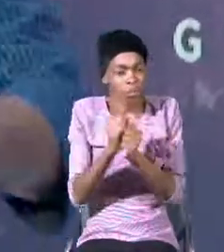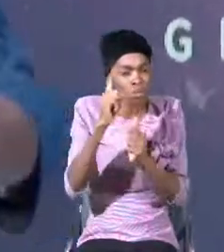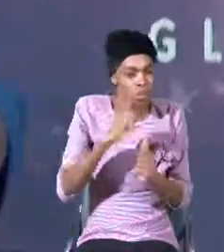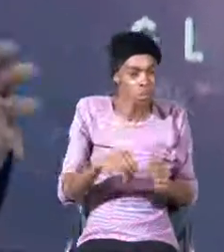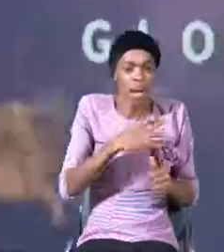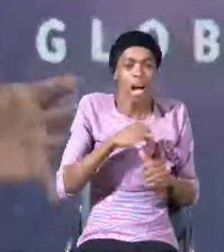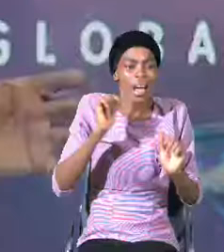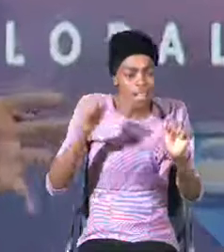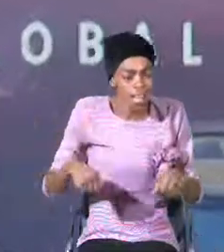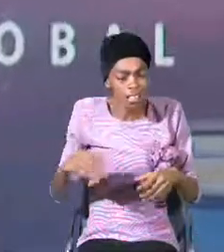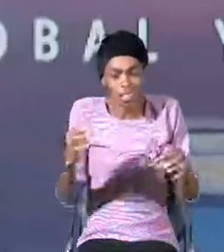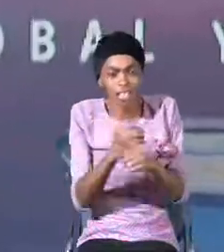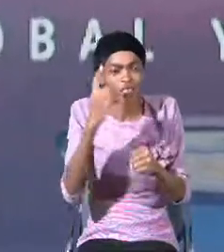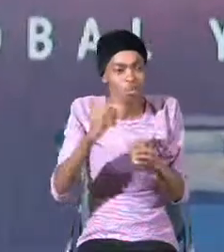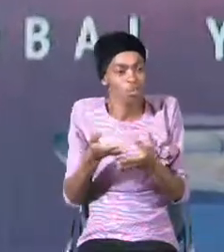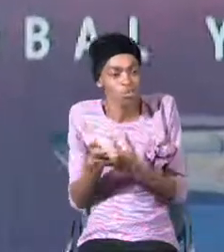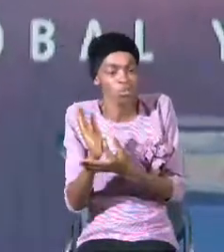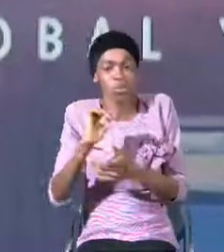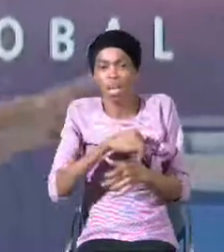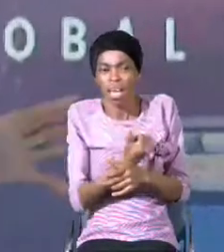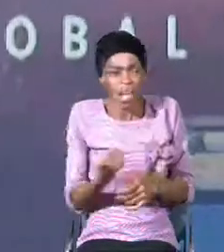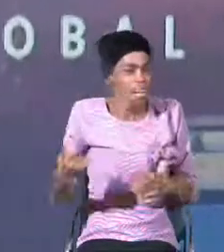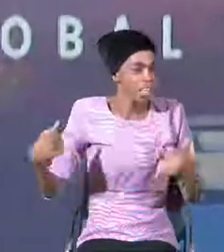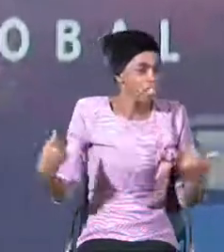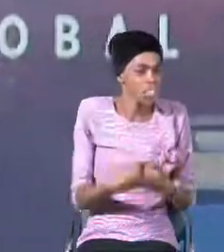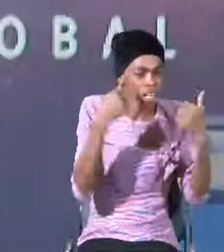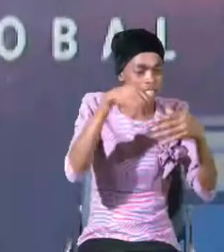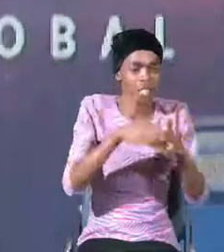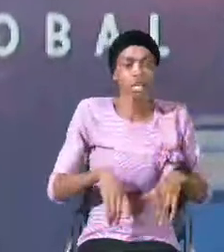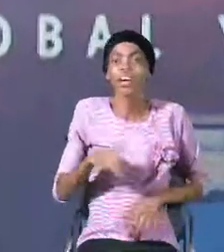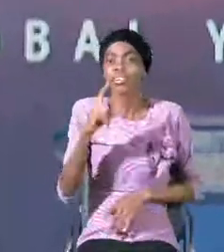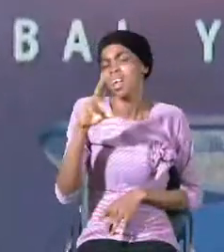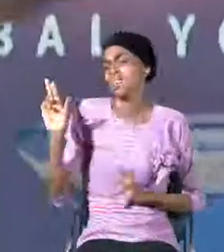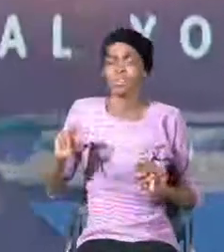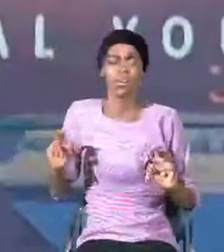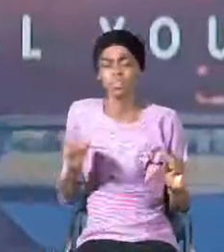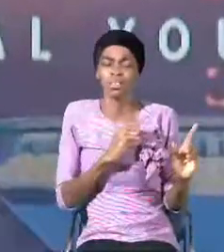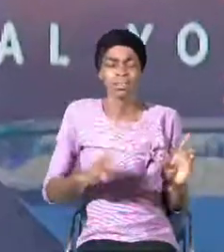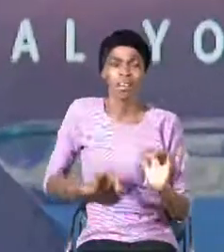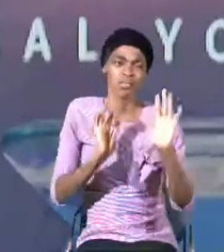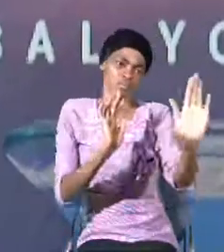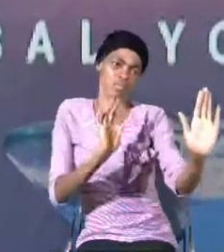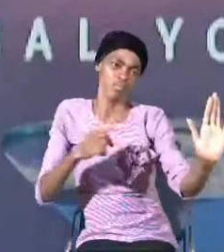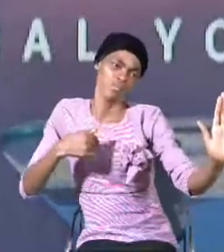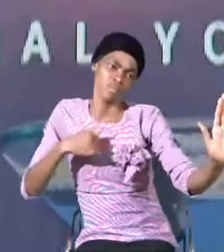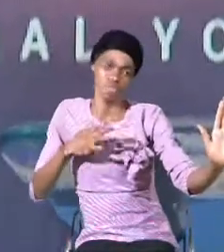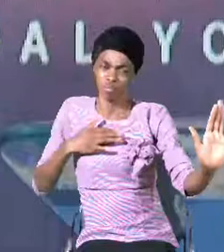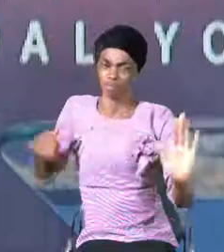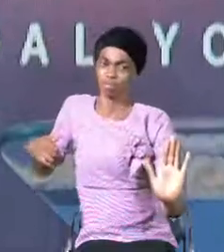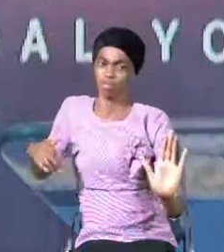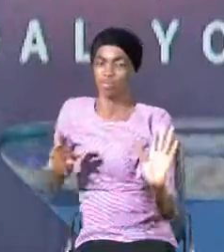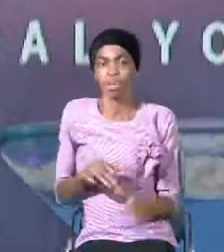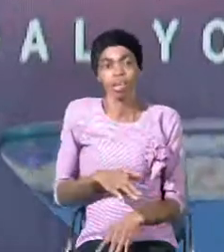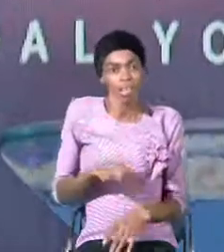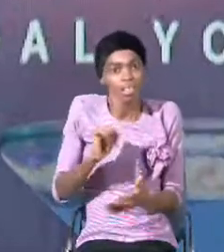toi. Je peux t'amener à passer par tous les défis. Non, non, non, non, non. Reste là-bas, reste là-bas. Tu